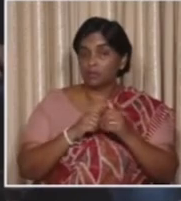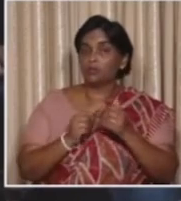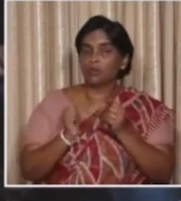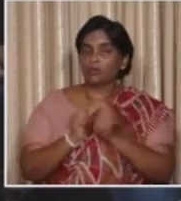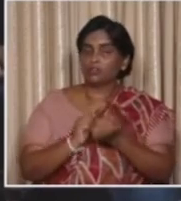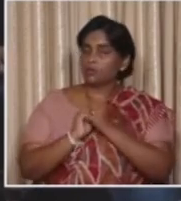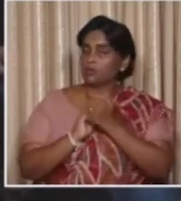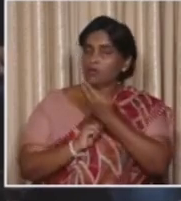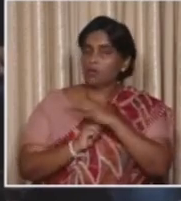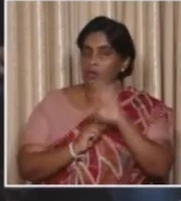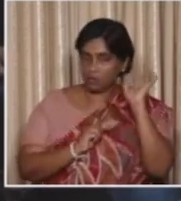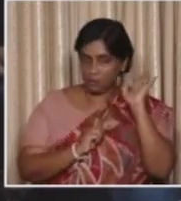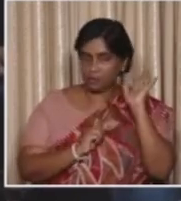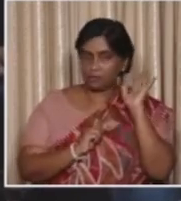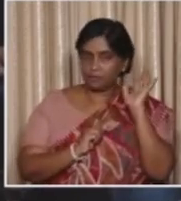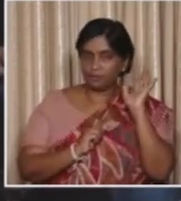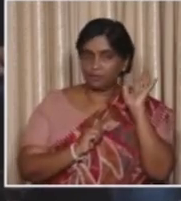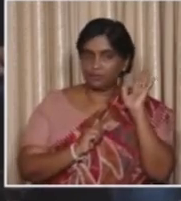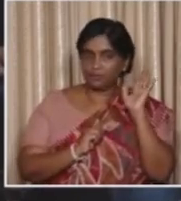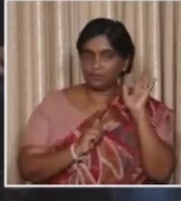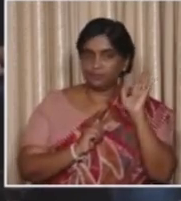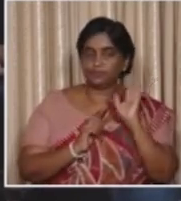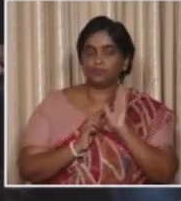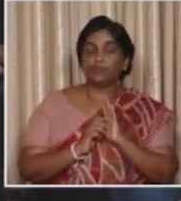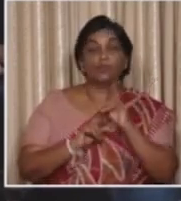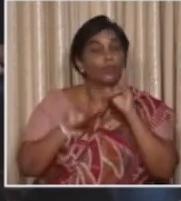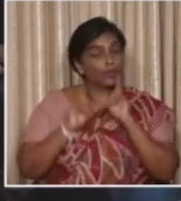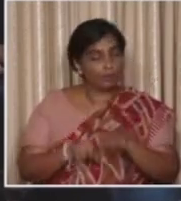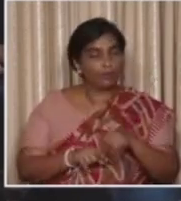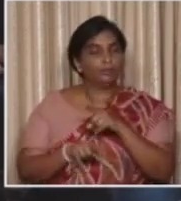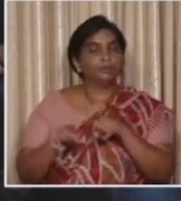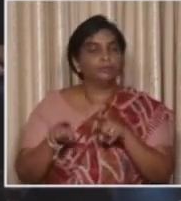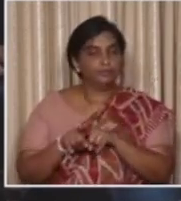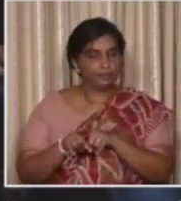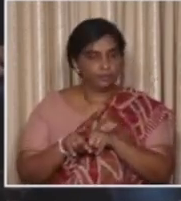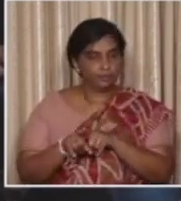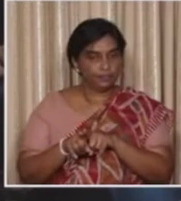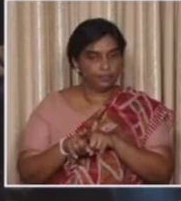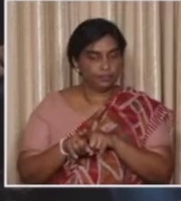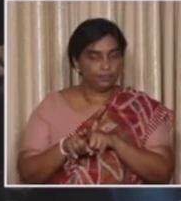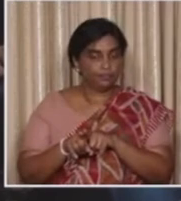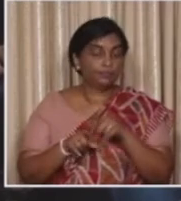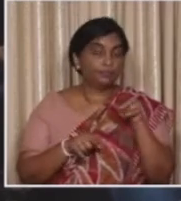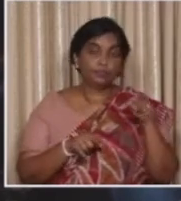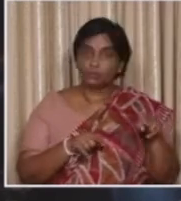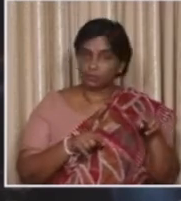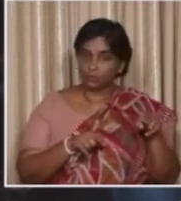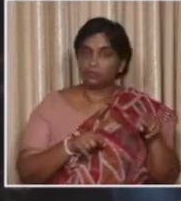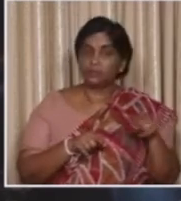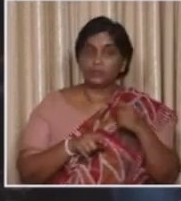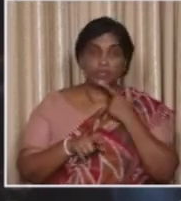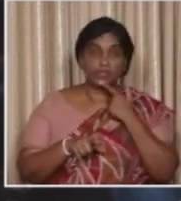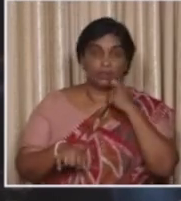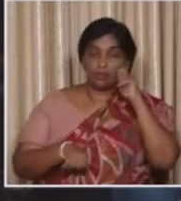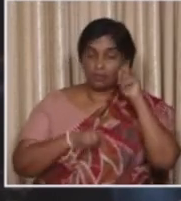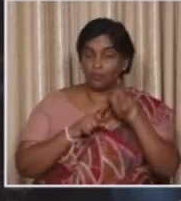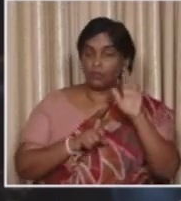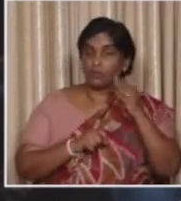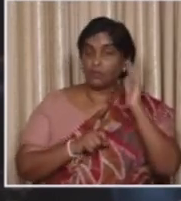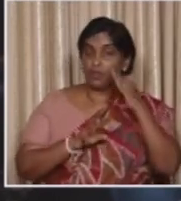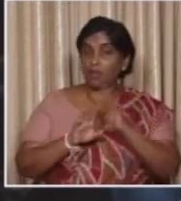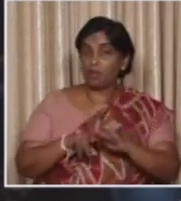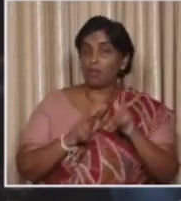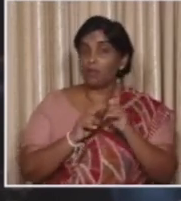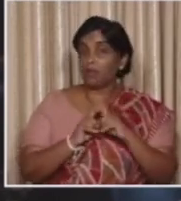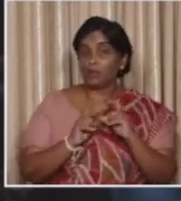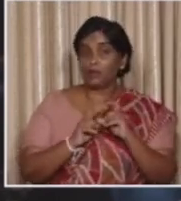වත්තෙන් රස්සාවෙන් එළියට දානවා. ඒ වගේම තමයි මේ වතු ජනතාවගේ විශේෂයෙන්ම දරුවන්ගේ